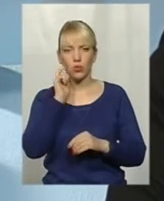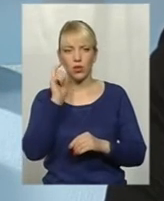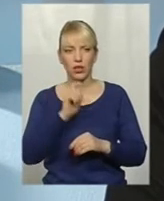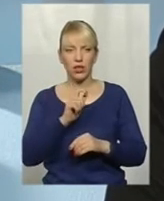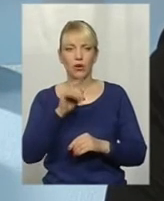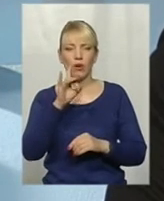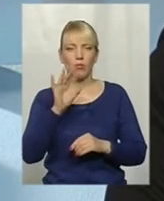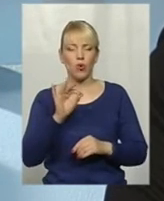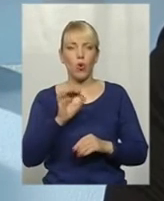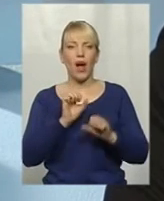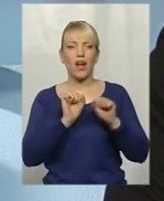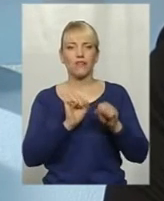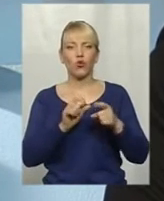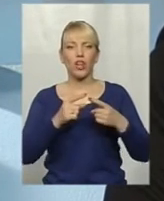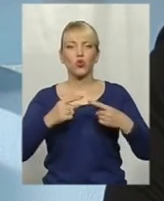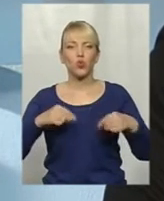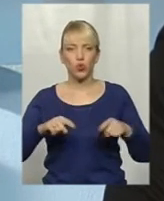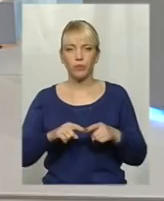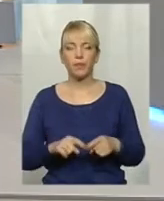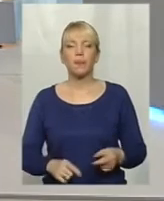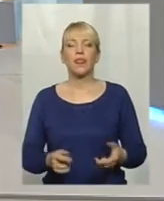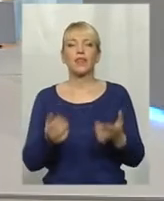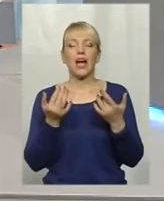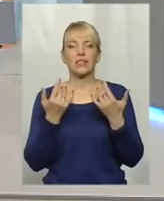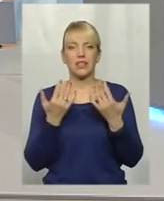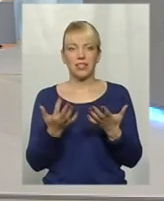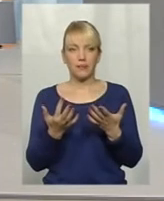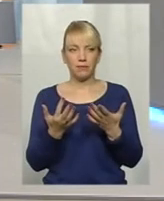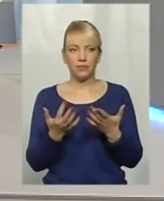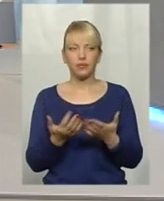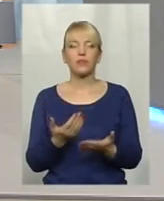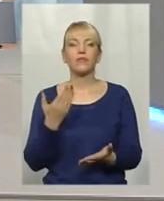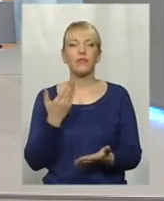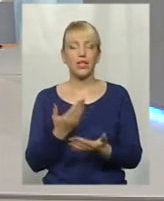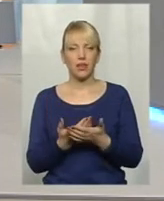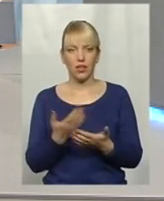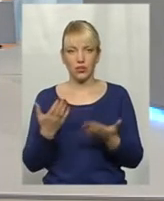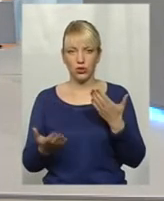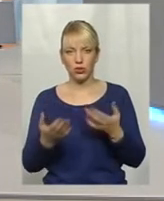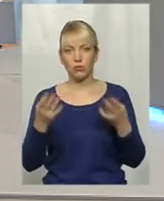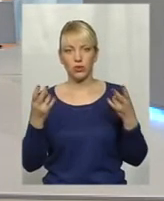адвокатську діяльність. Наскільки, ну, власне, якщо потрібно